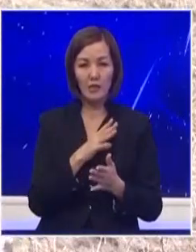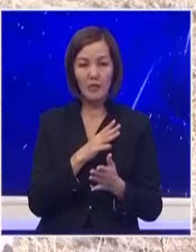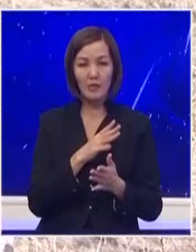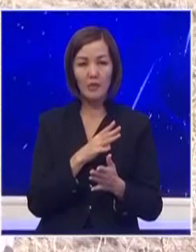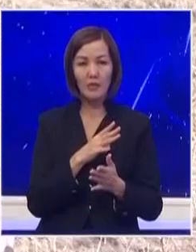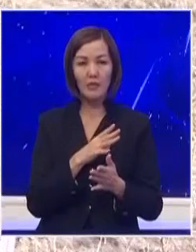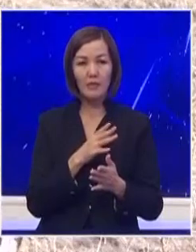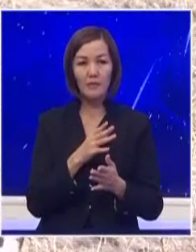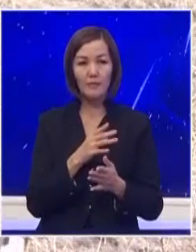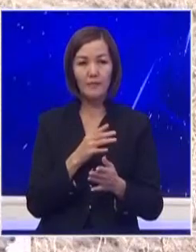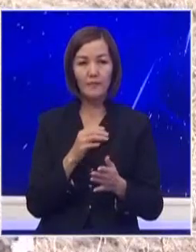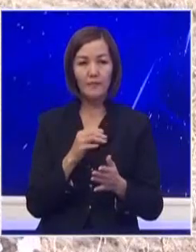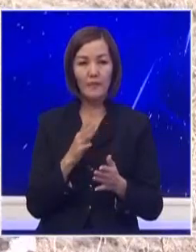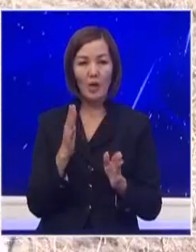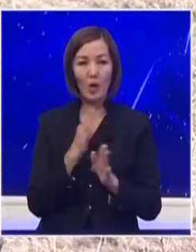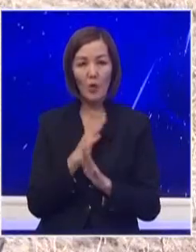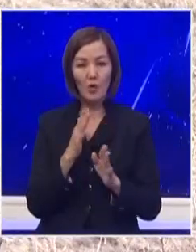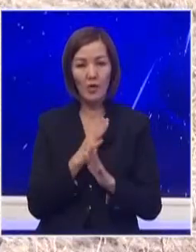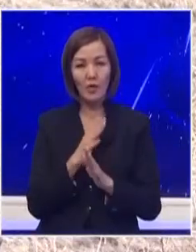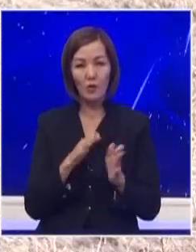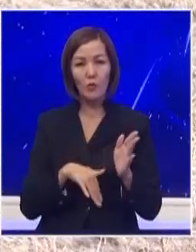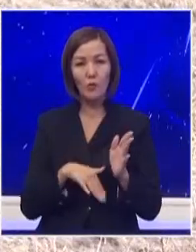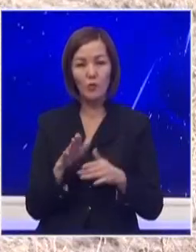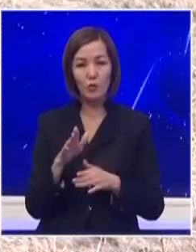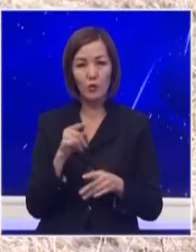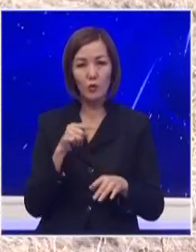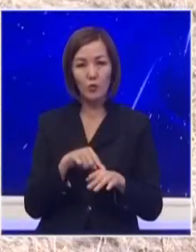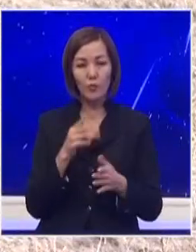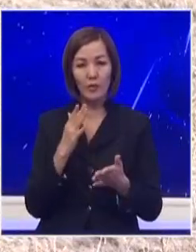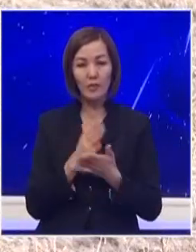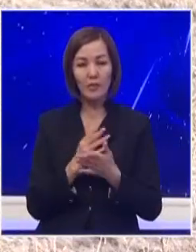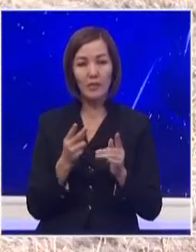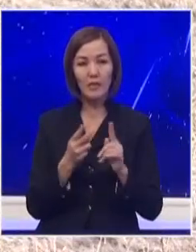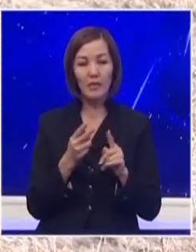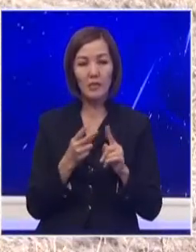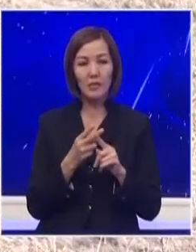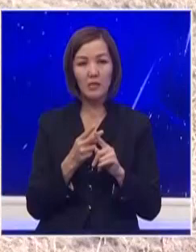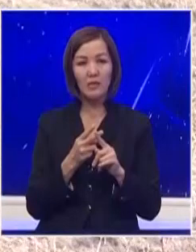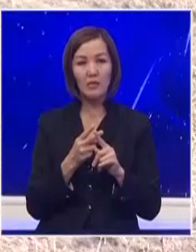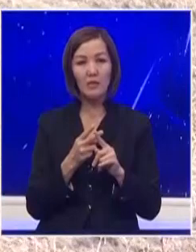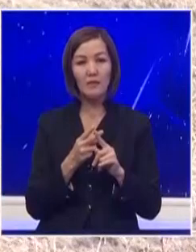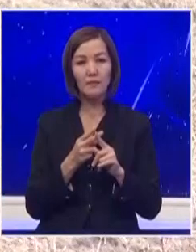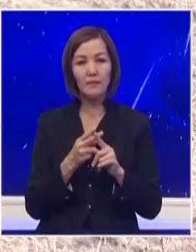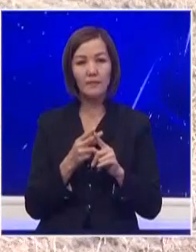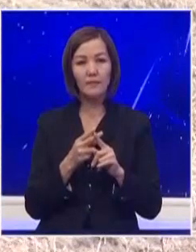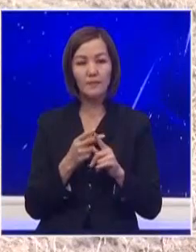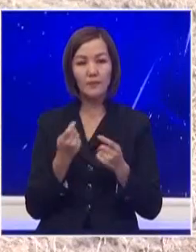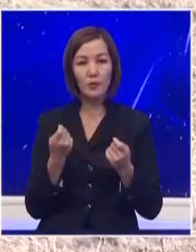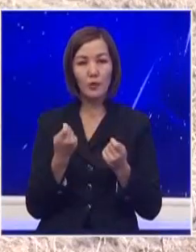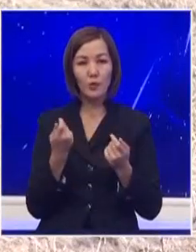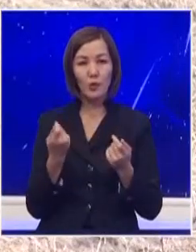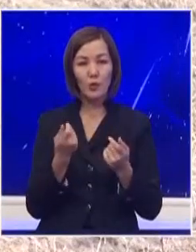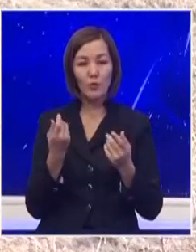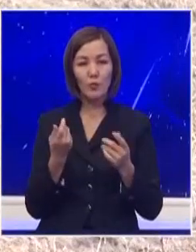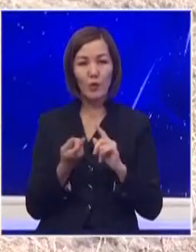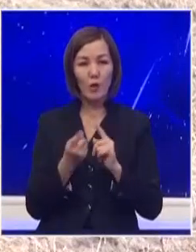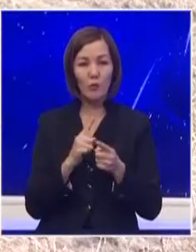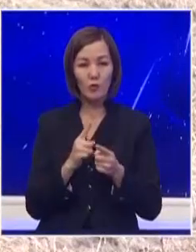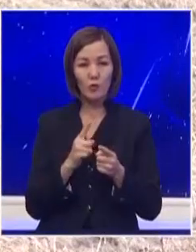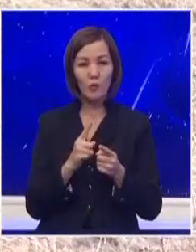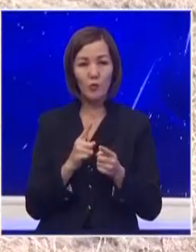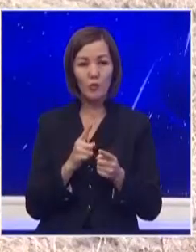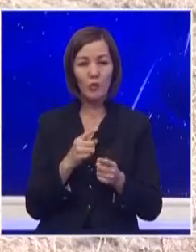Жергілікті диқандар соңғы өнімді жинап жатыр. Биыл ақ маржан 7000 гектарға жуық аумаққа егілген. Ауыл шаруашылық мамандарының